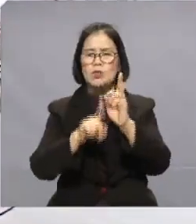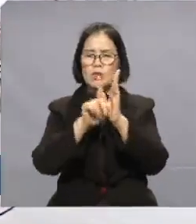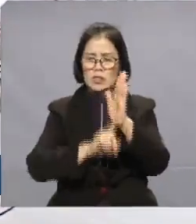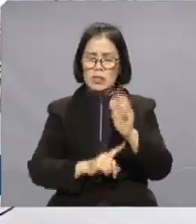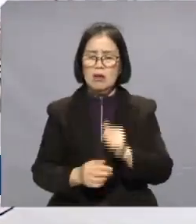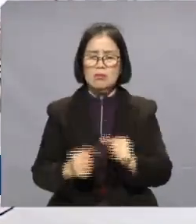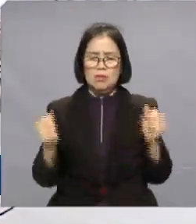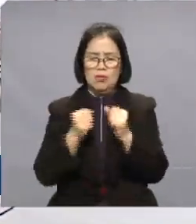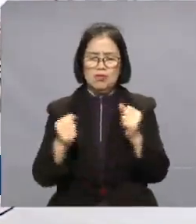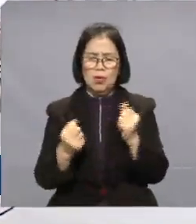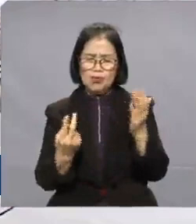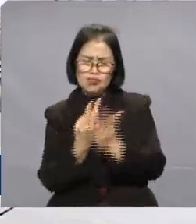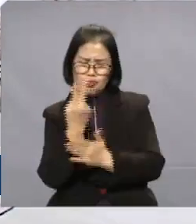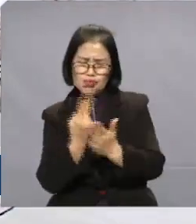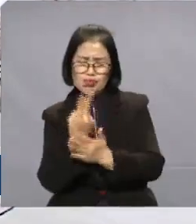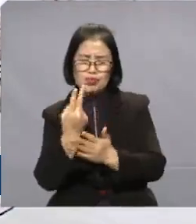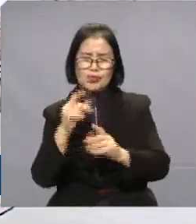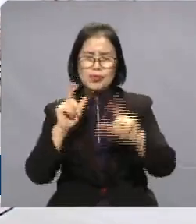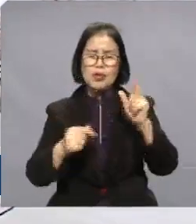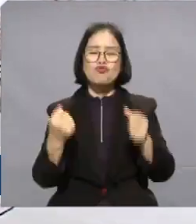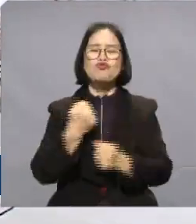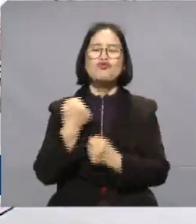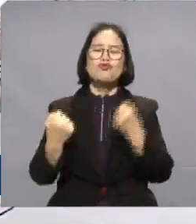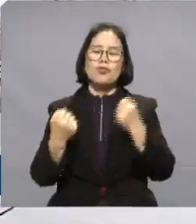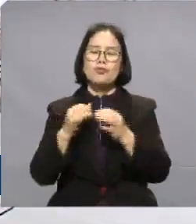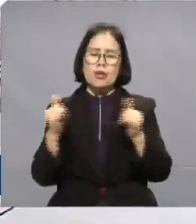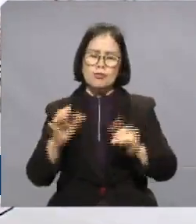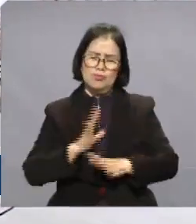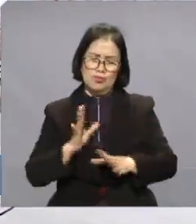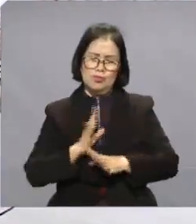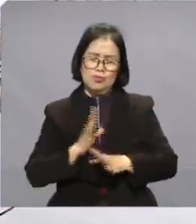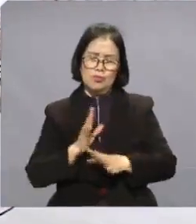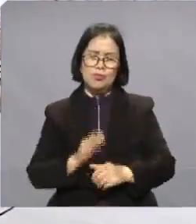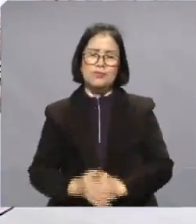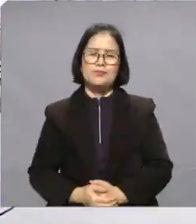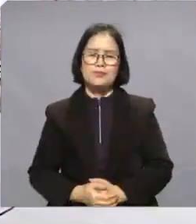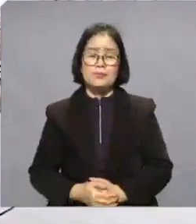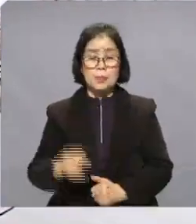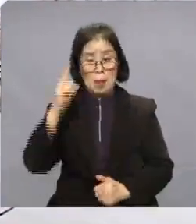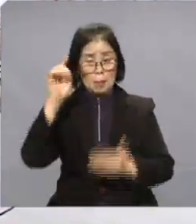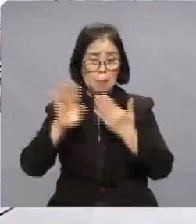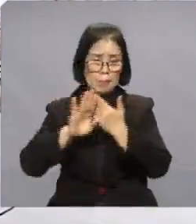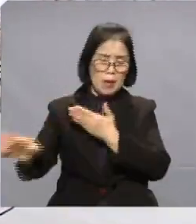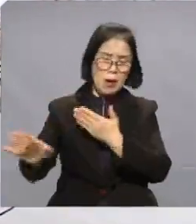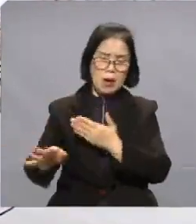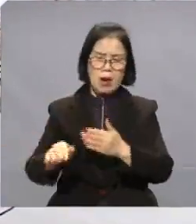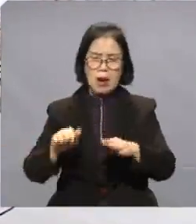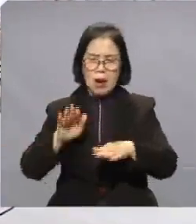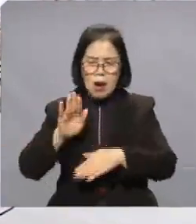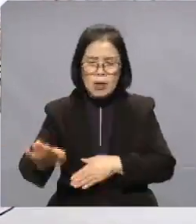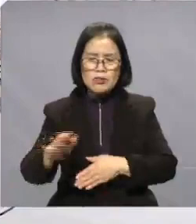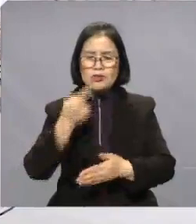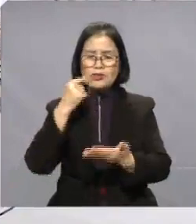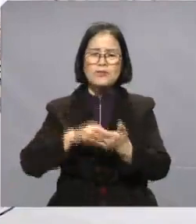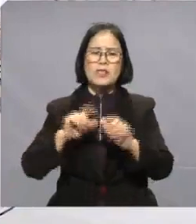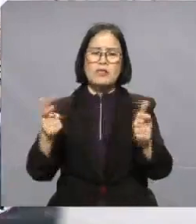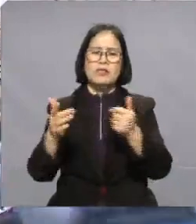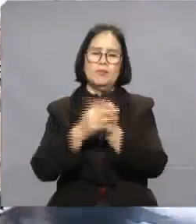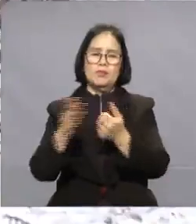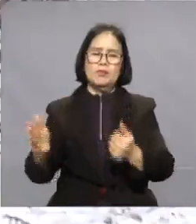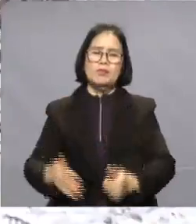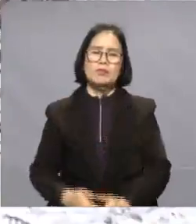이처럼 겨울철 블랙 아이스 현상은 운전자들에게 공포의 대상입니다. 예상치 못한 곳에서 급제동이 쉽지 않기